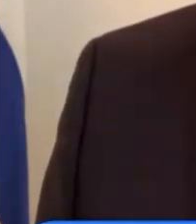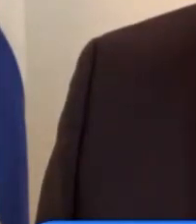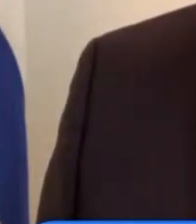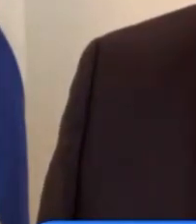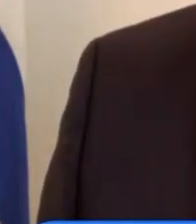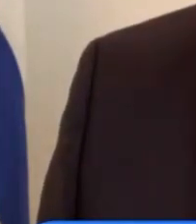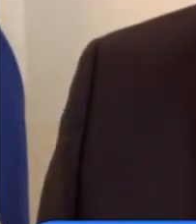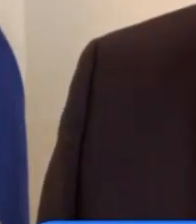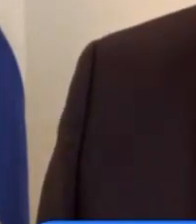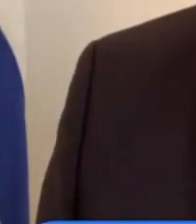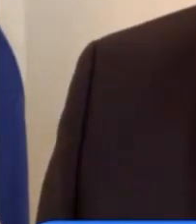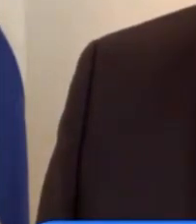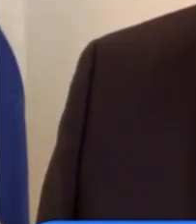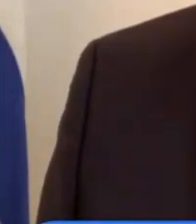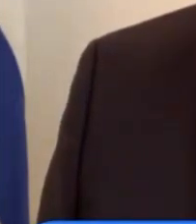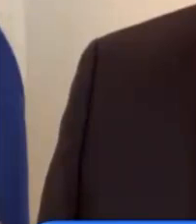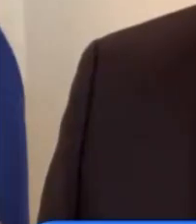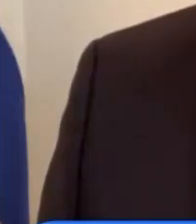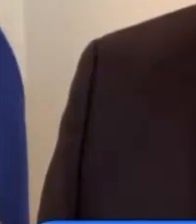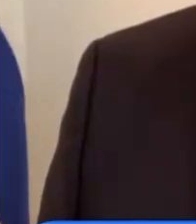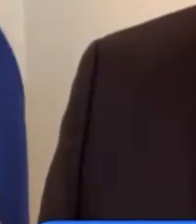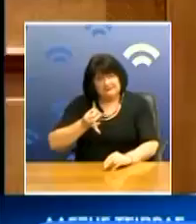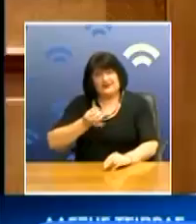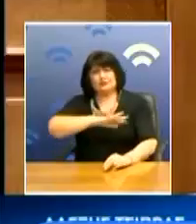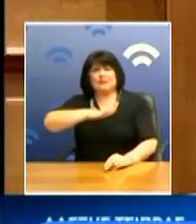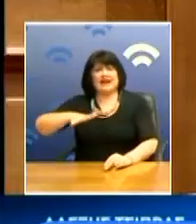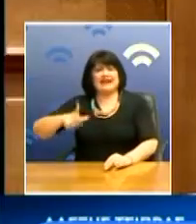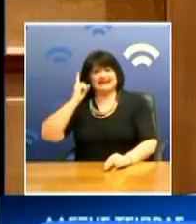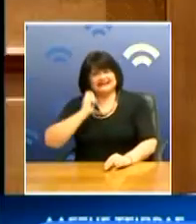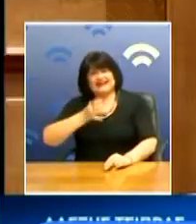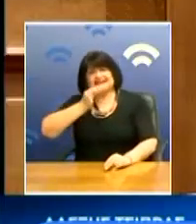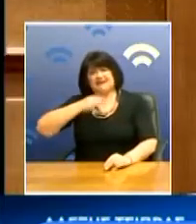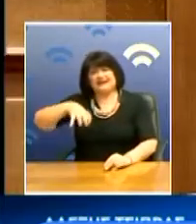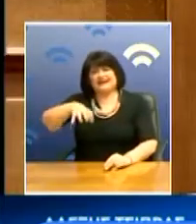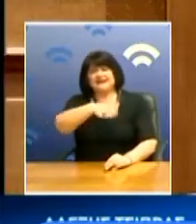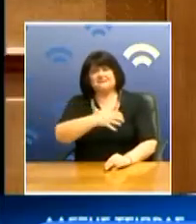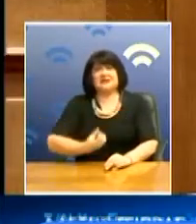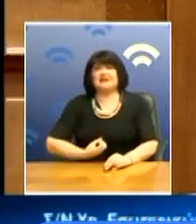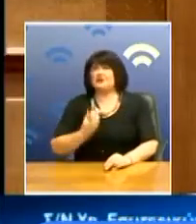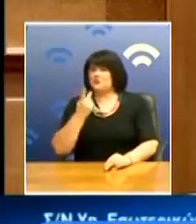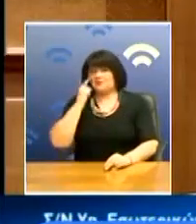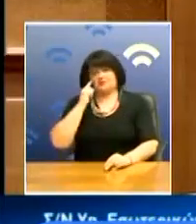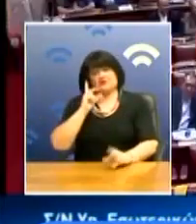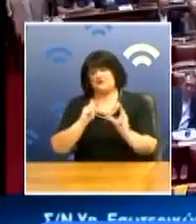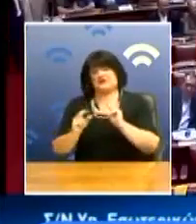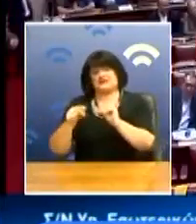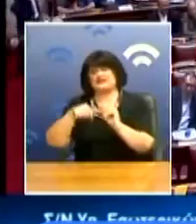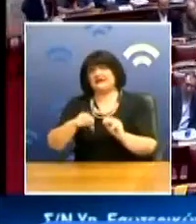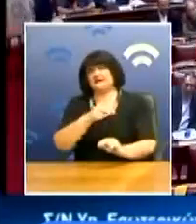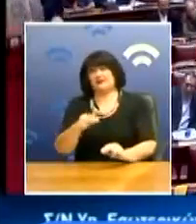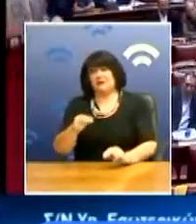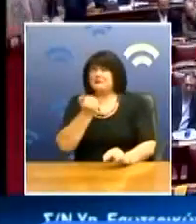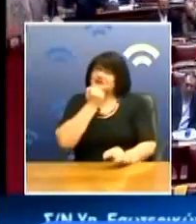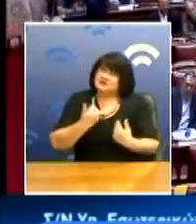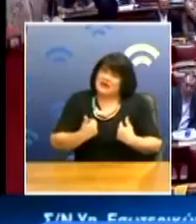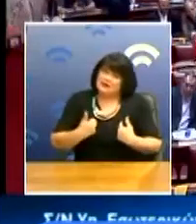κάνουμε επιλεκτική ανάγνωση των στοιχείων. Η οικονομία μας μπήκε με φόρα 2020. Ήταν το Μάρτιο από την επιβολή των